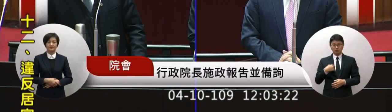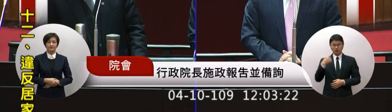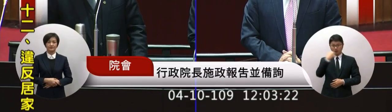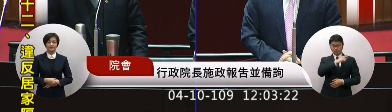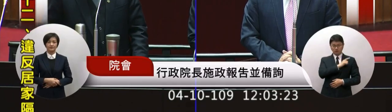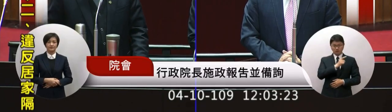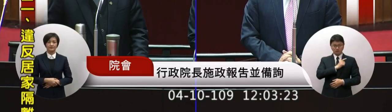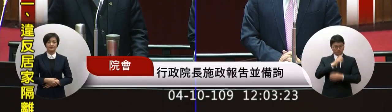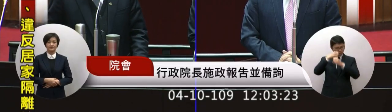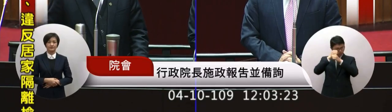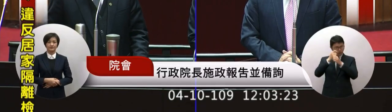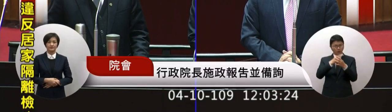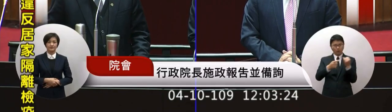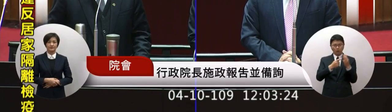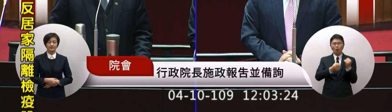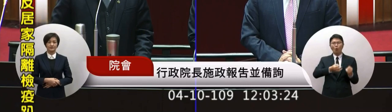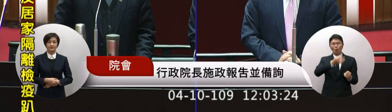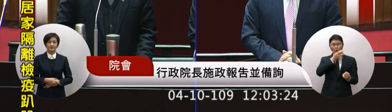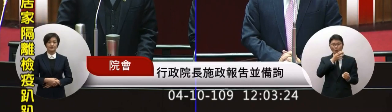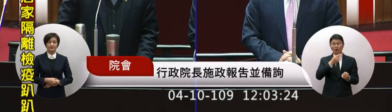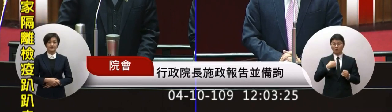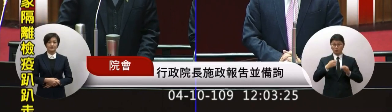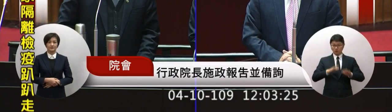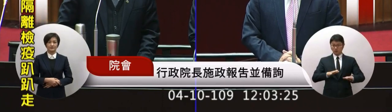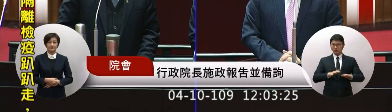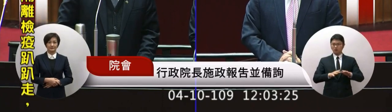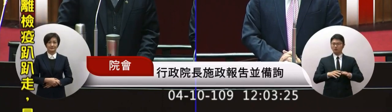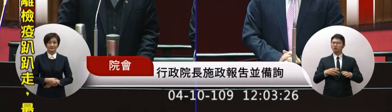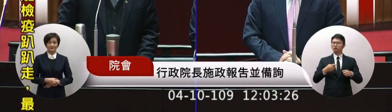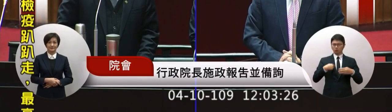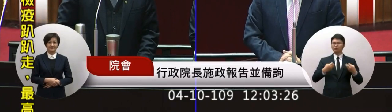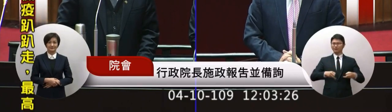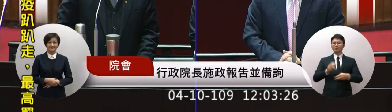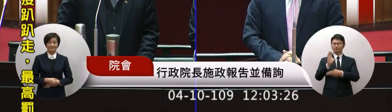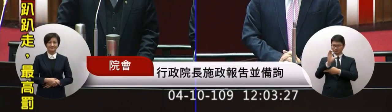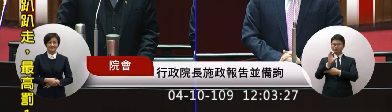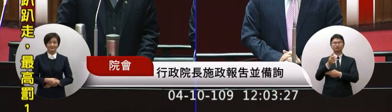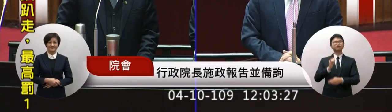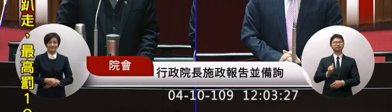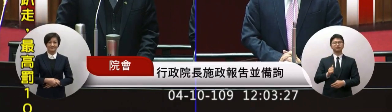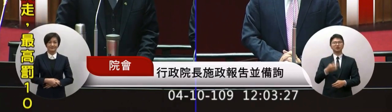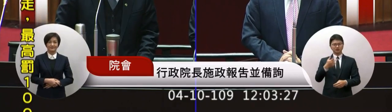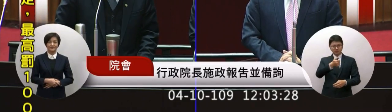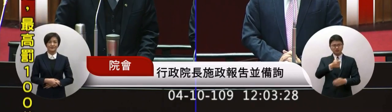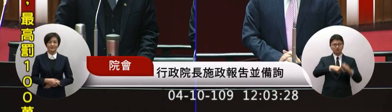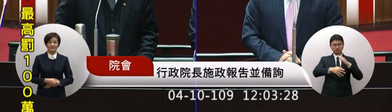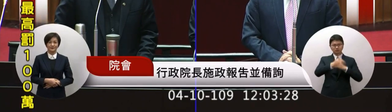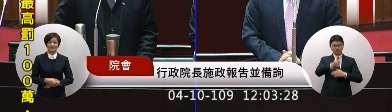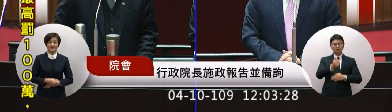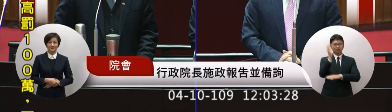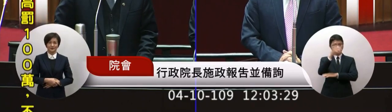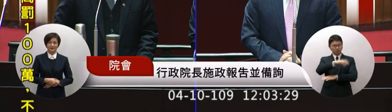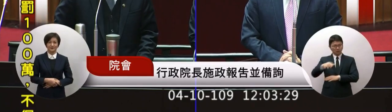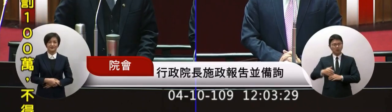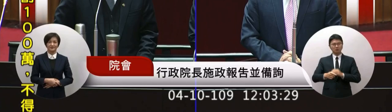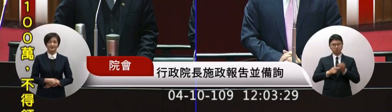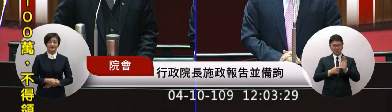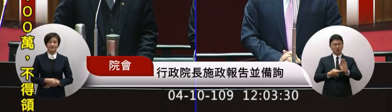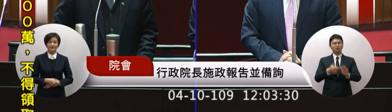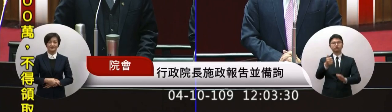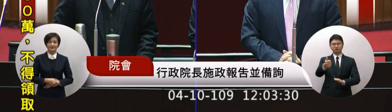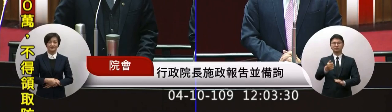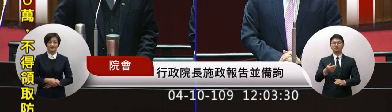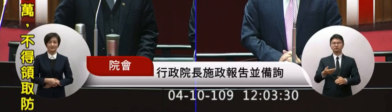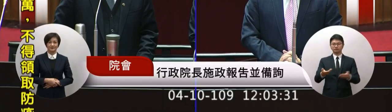够的话，我们可以把这个防疫，我们已经做到90分了啦。事实上要谢谢院长，还有我们各部会表现真的很好，让我们台湾